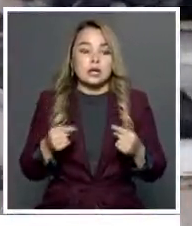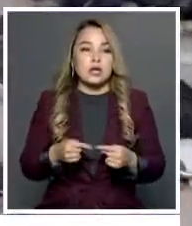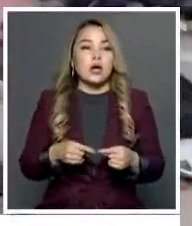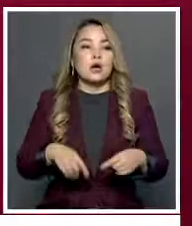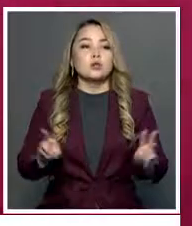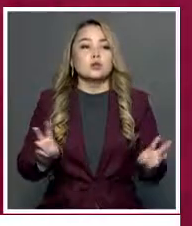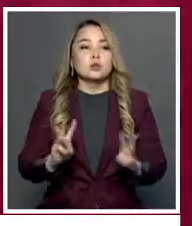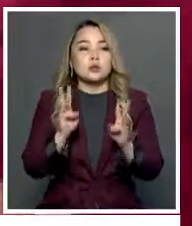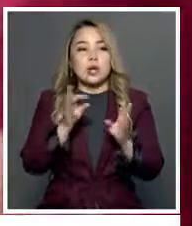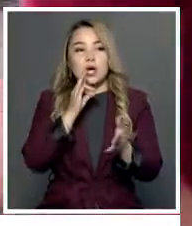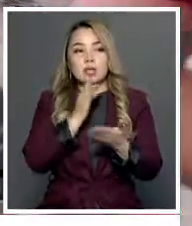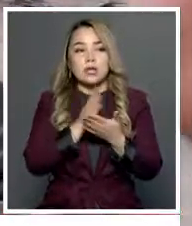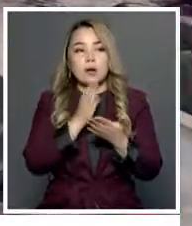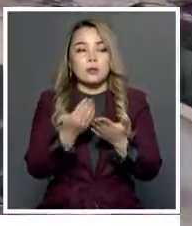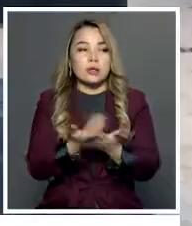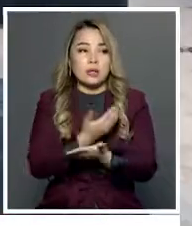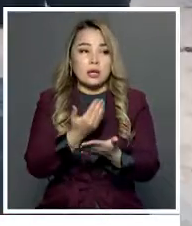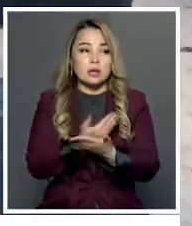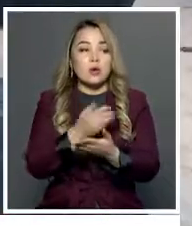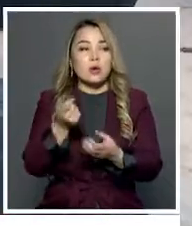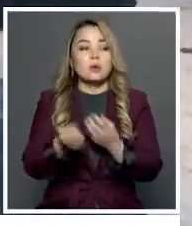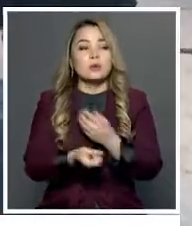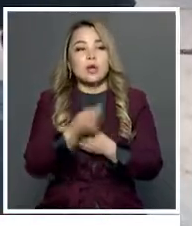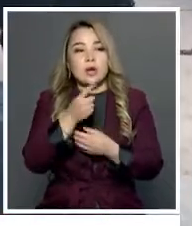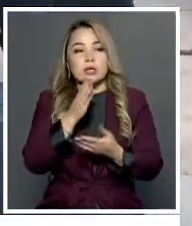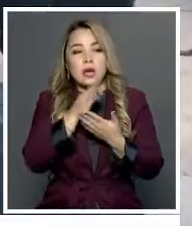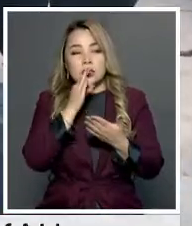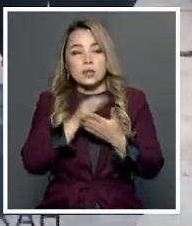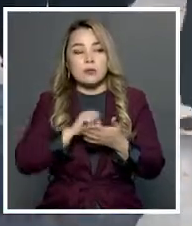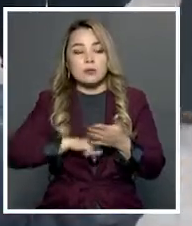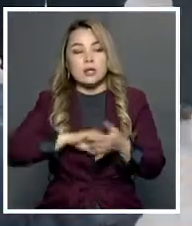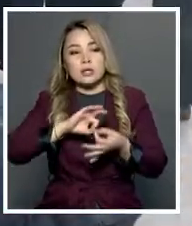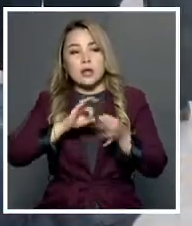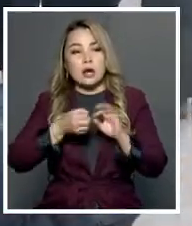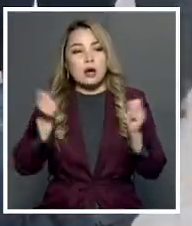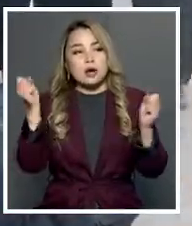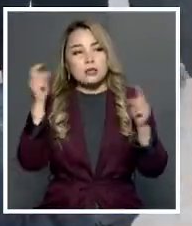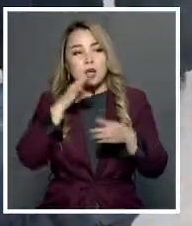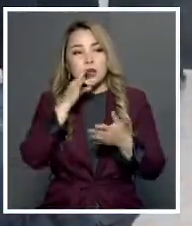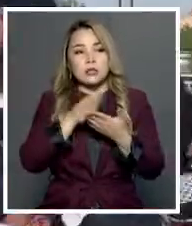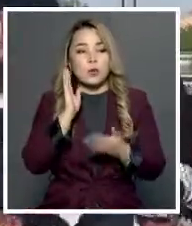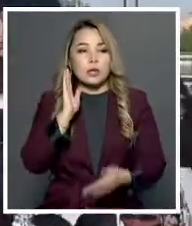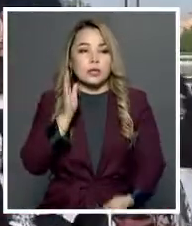жау оттегі балонның жарылуынан тұтанса керек. Қазір оқиғаның мән-жайы анықталып жатыр.